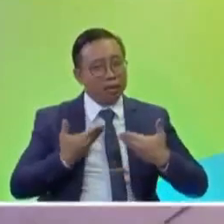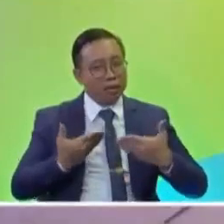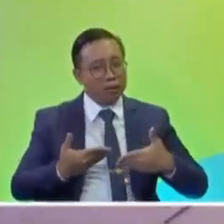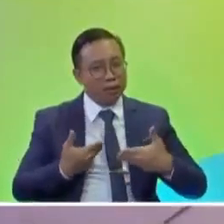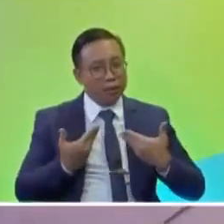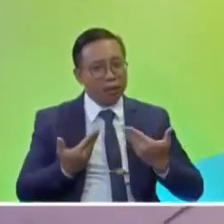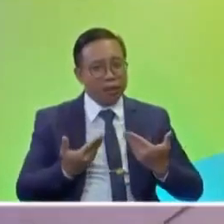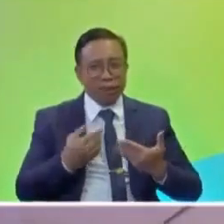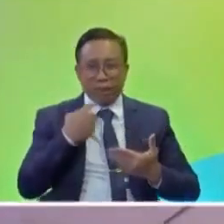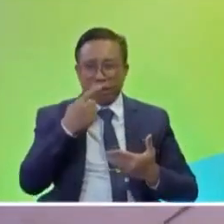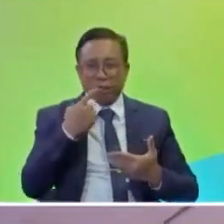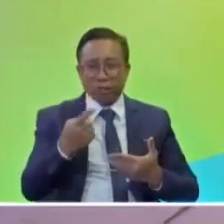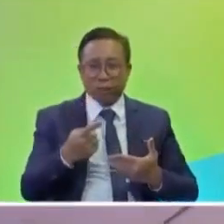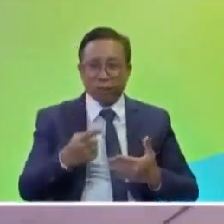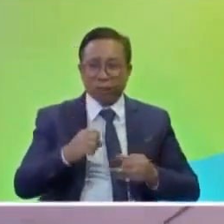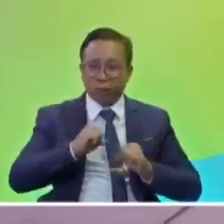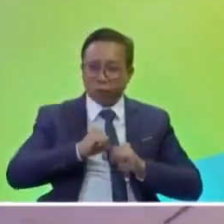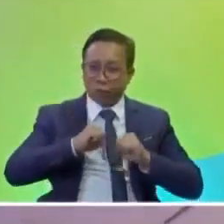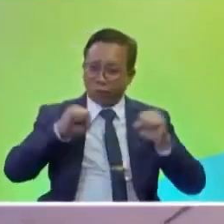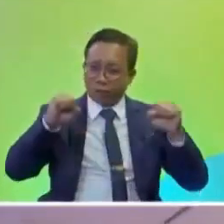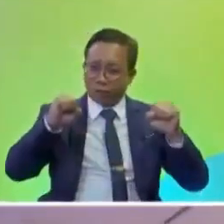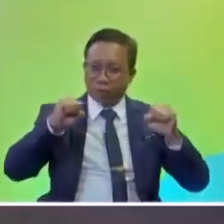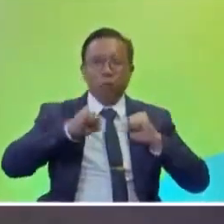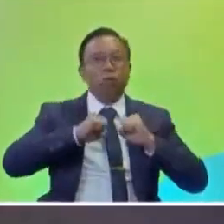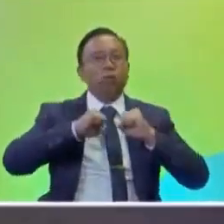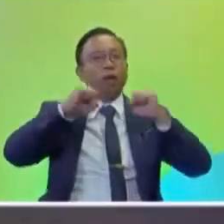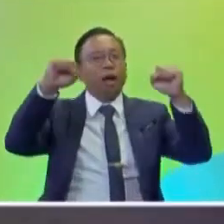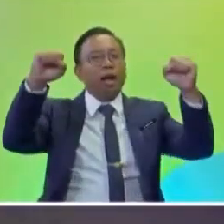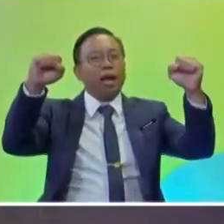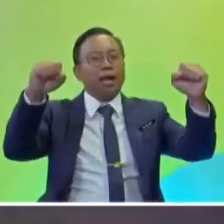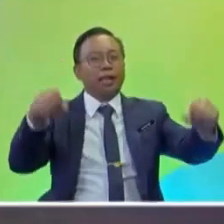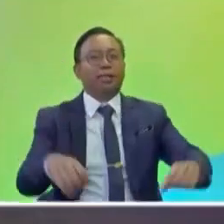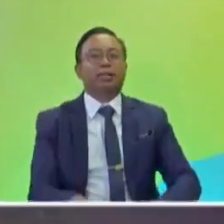rasa gembira sebut hore. Hore!